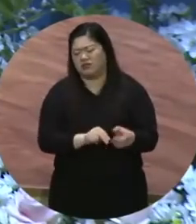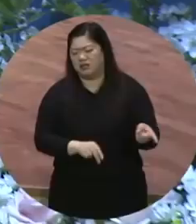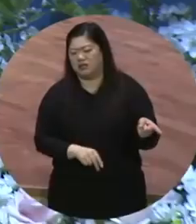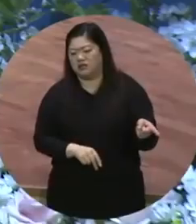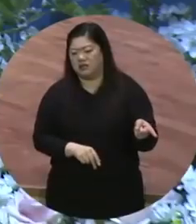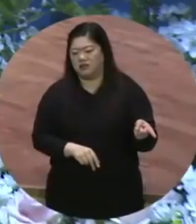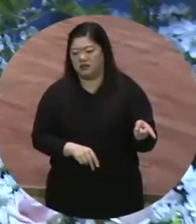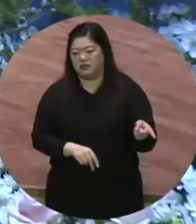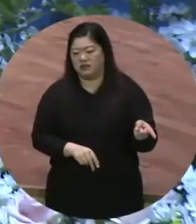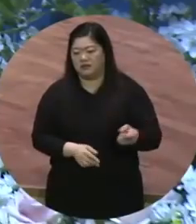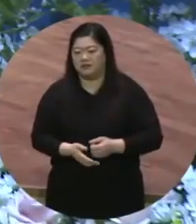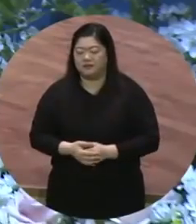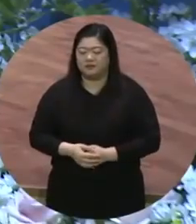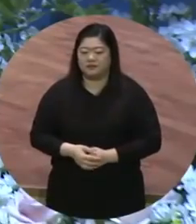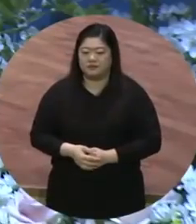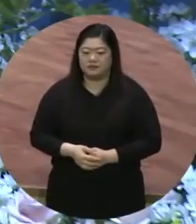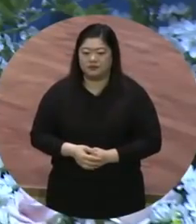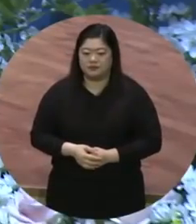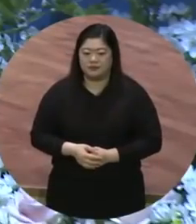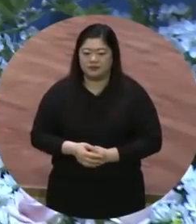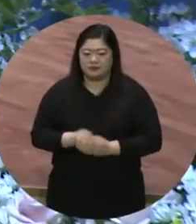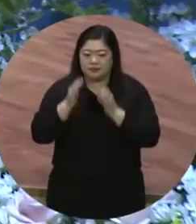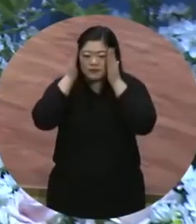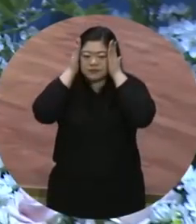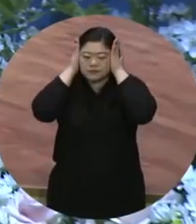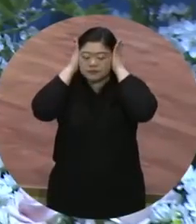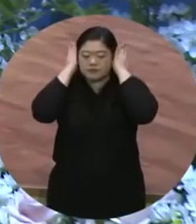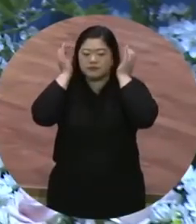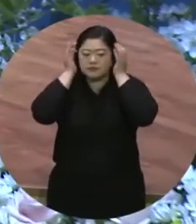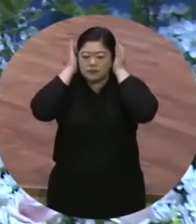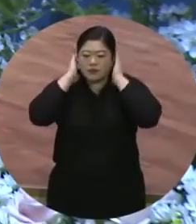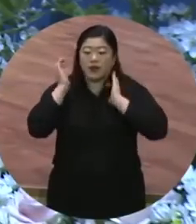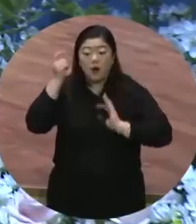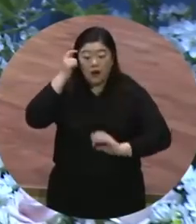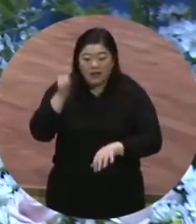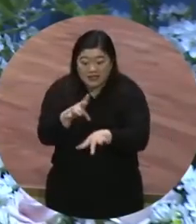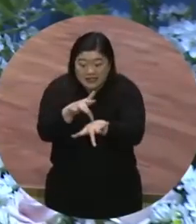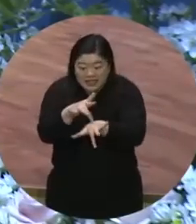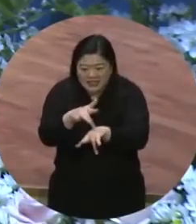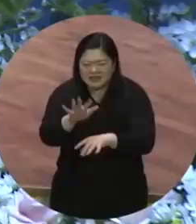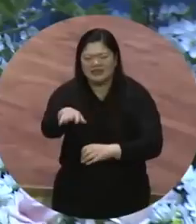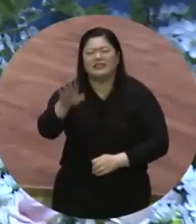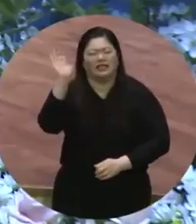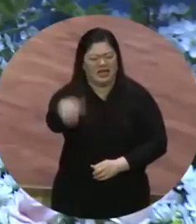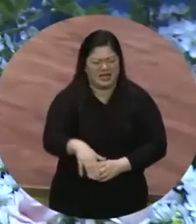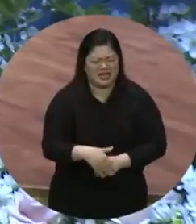이걸 아주 잘 표현하고 있습니다. 사단은 어떻게 하시든지 뭐요? 옛털에 갇히도록.